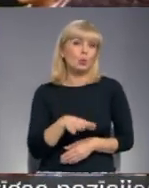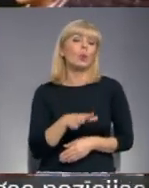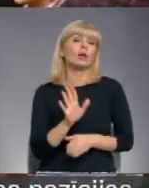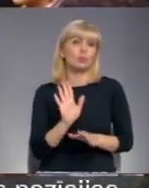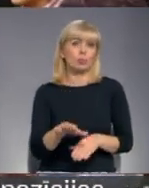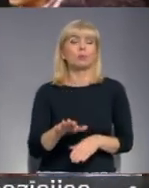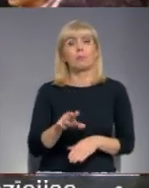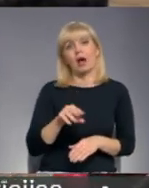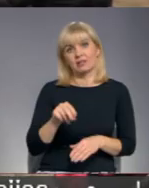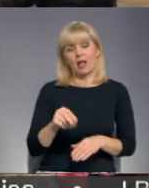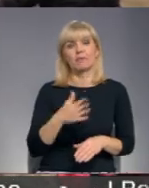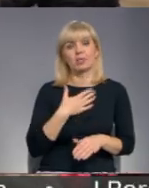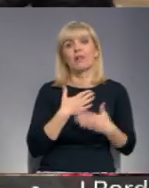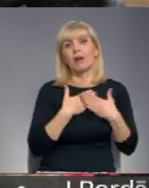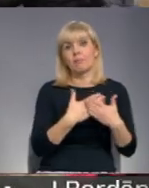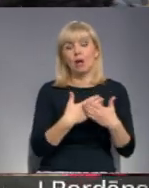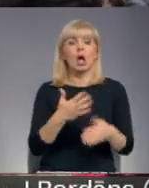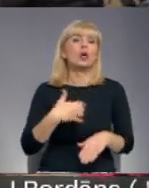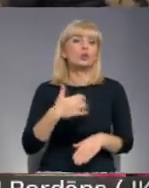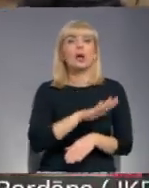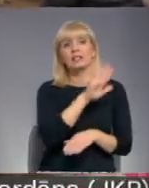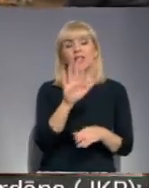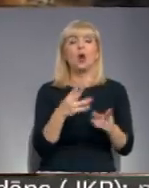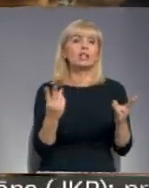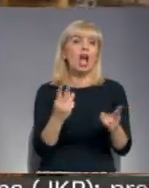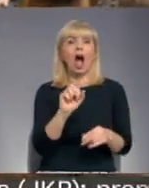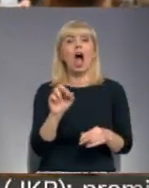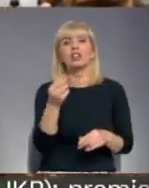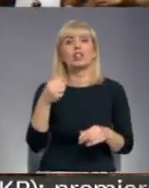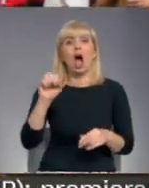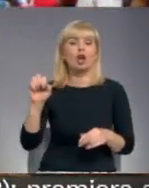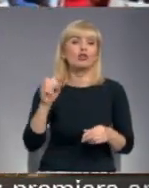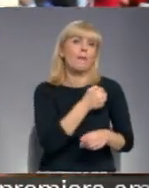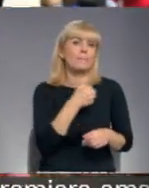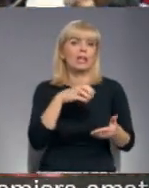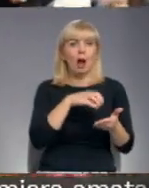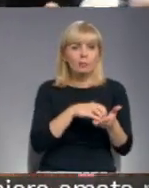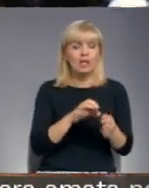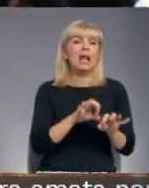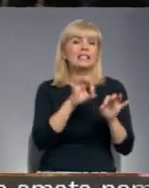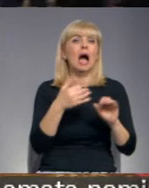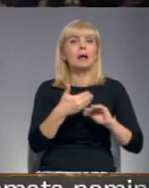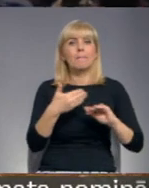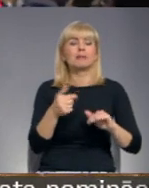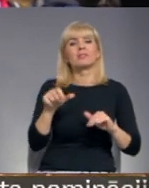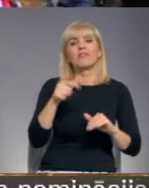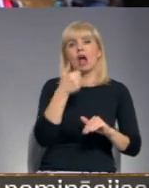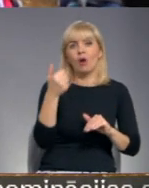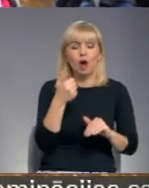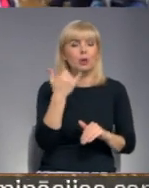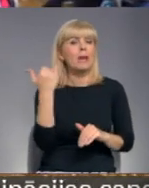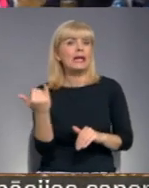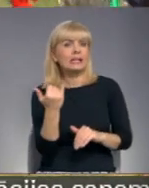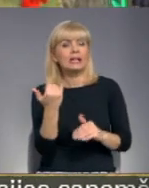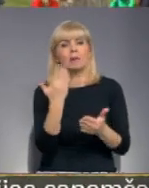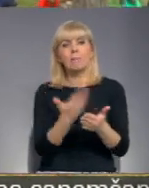zemes patriotiem. Skolēnu dienas tradīcija Ādažu militārajā bāzē aizsākusies pirms dažiem gadiem. Lielāko interesi izraisa